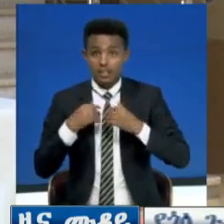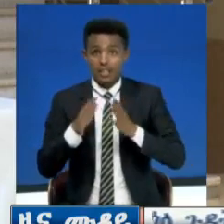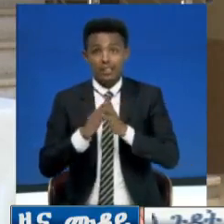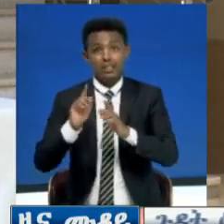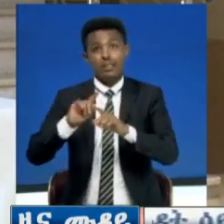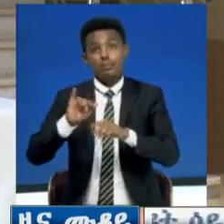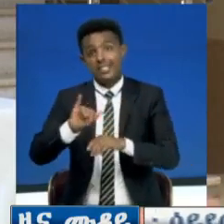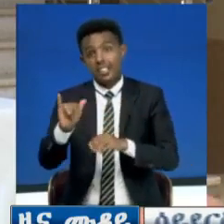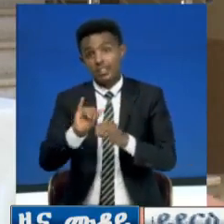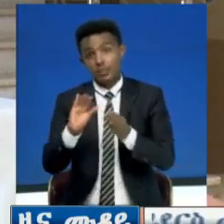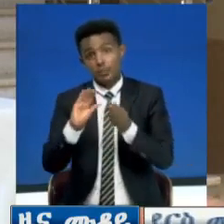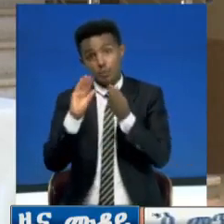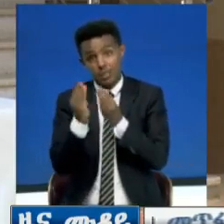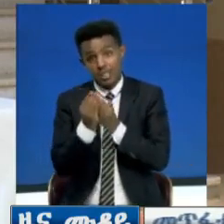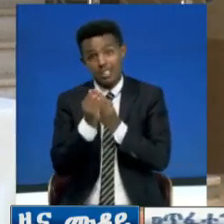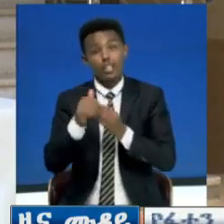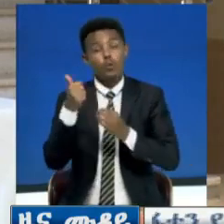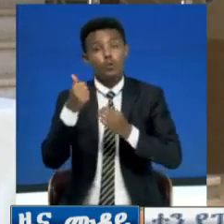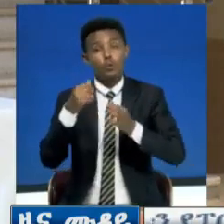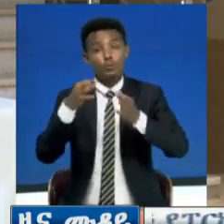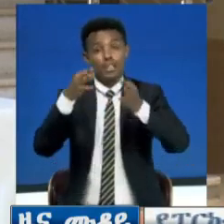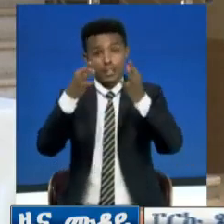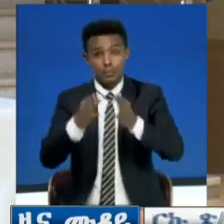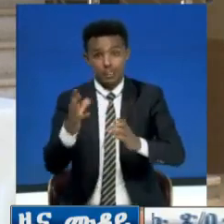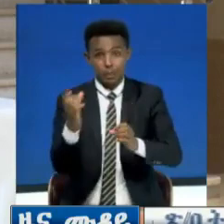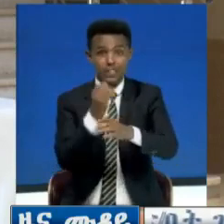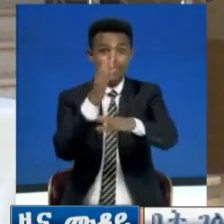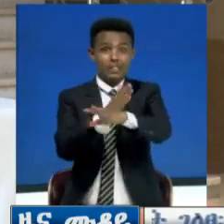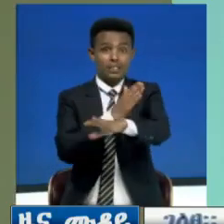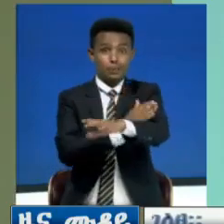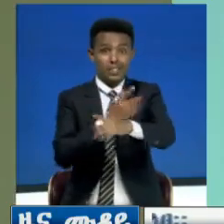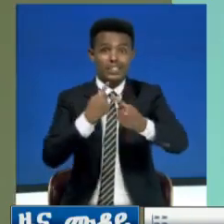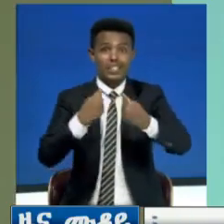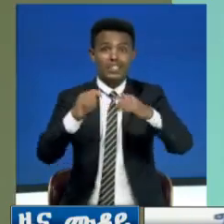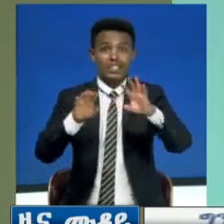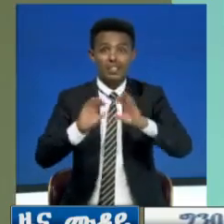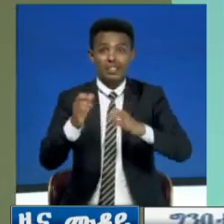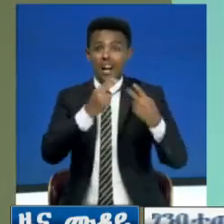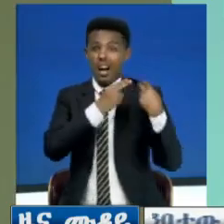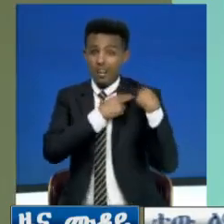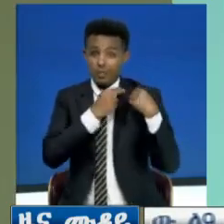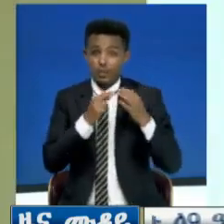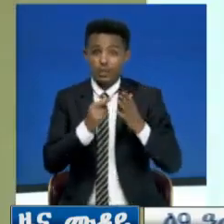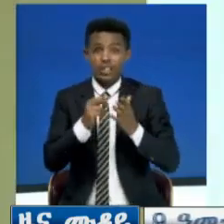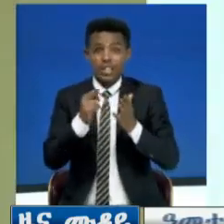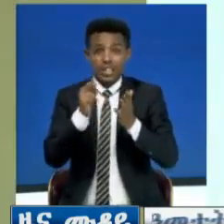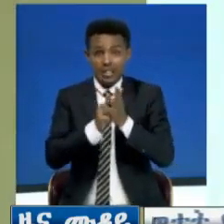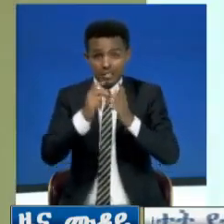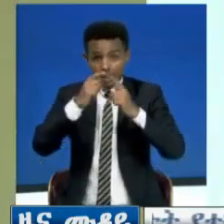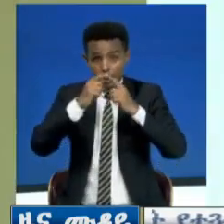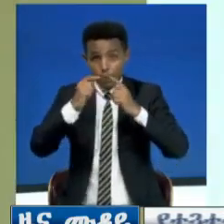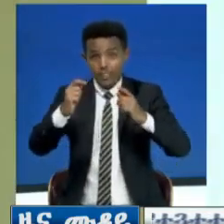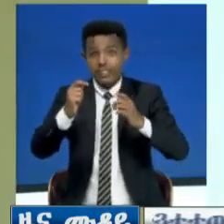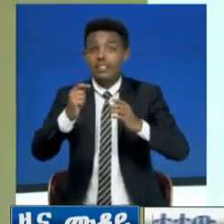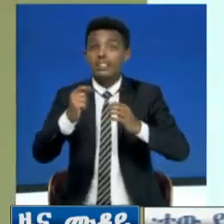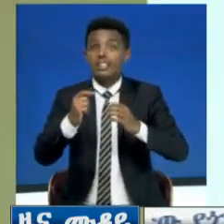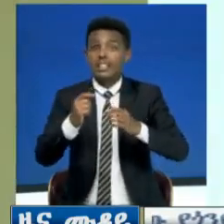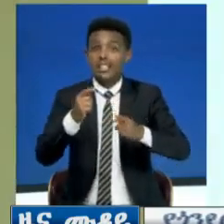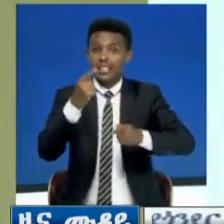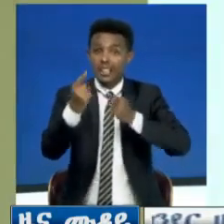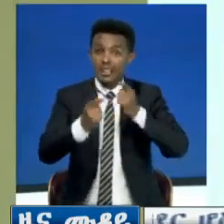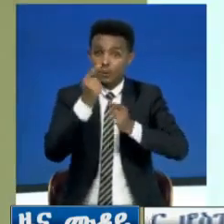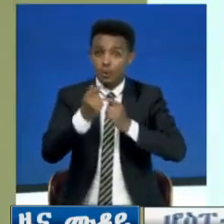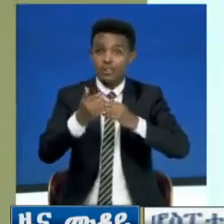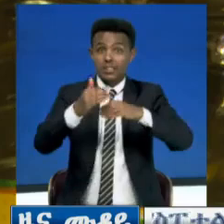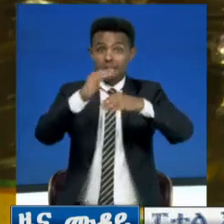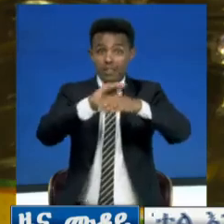መንገድ እርምጃ ወስደን ለማስተካከል ጥረት ተደርጓል። ኃላፊዎቹ ለህገወጥ ነጋዴዎች ሽፋን በሚሰጡ ባለሙያዎችና አመራሮች